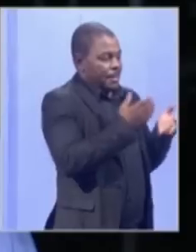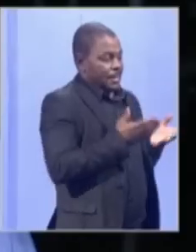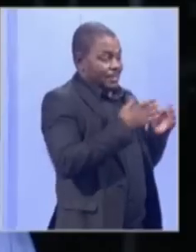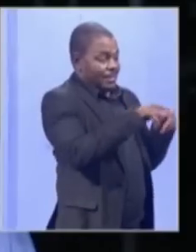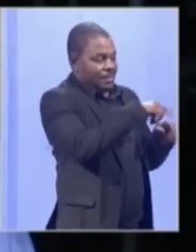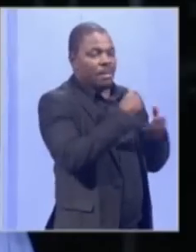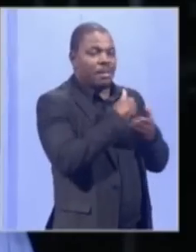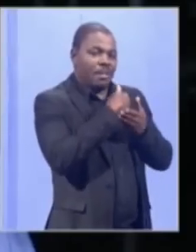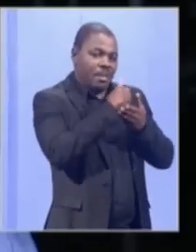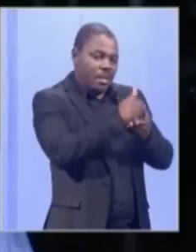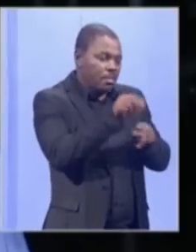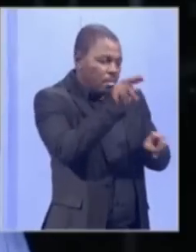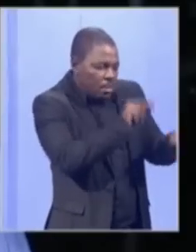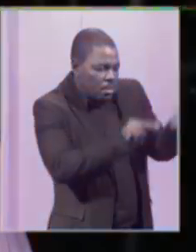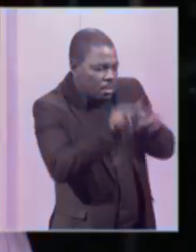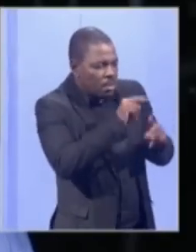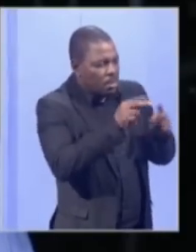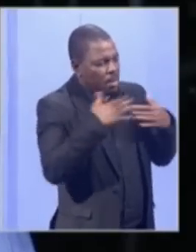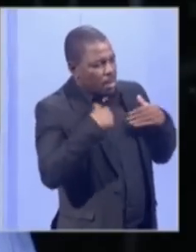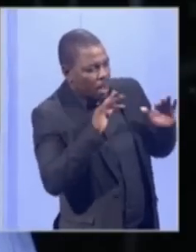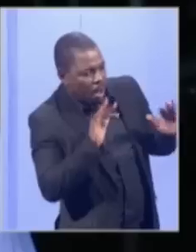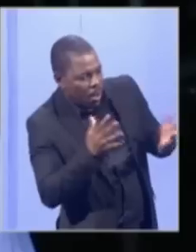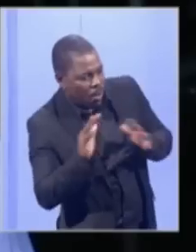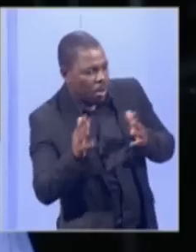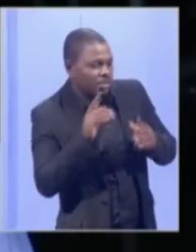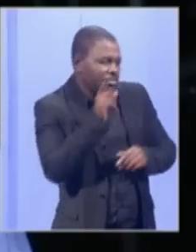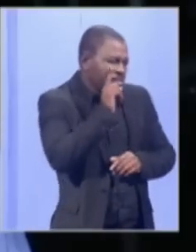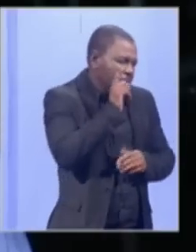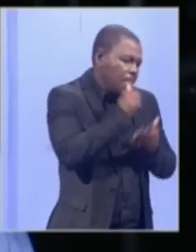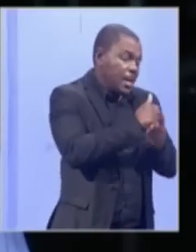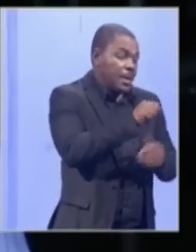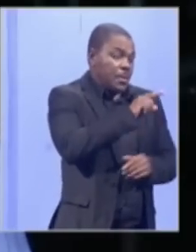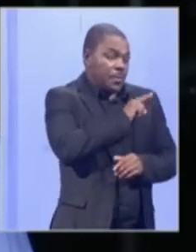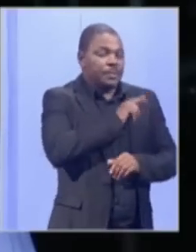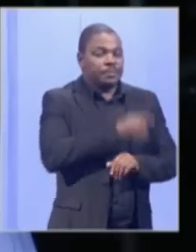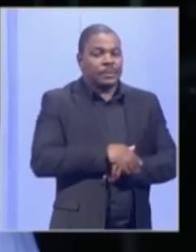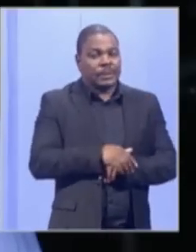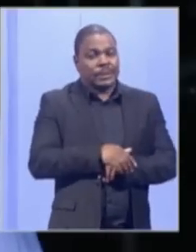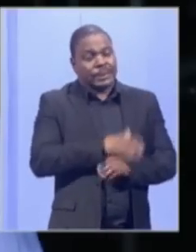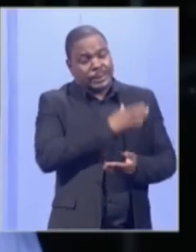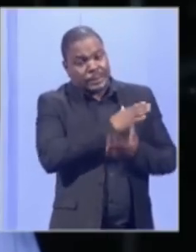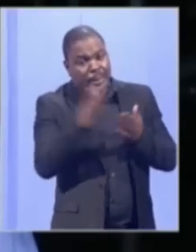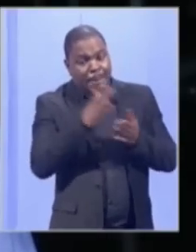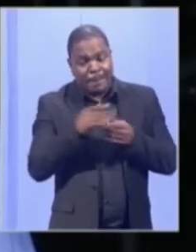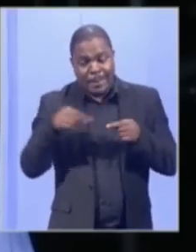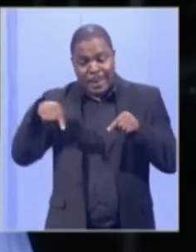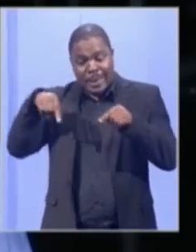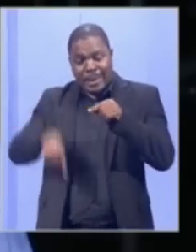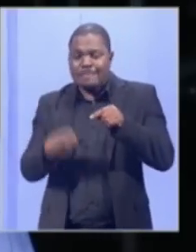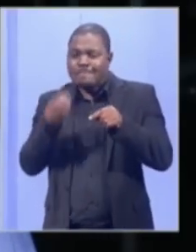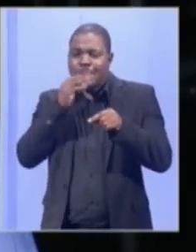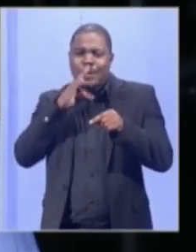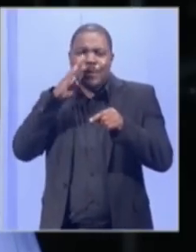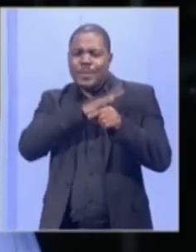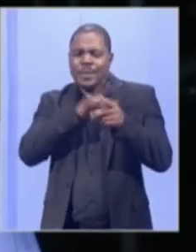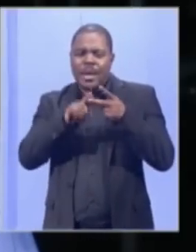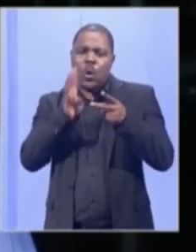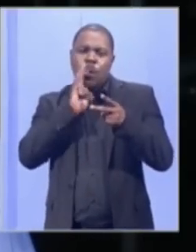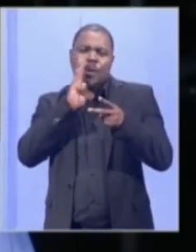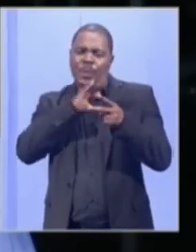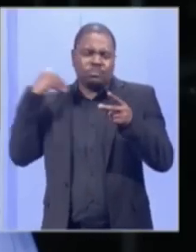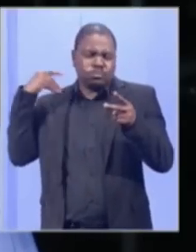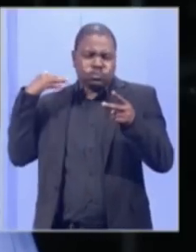go ela tlhoko seemo re lebeletse itekanelo ya bone gore bang ba bone o tlhalosa fela gore ke lebaka ba sa kgone go fitlhela dijo go akaretsa le metsi mme bang